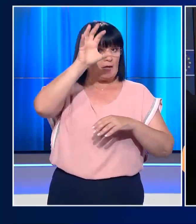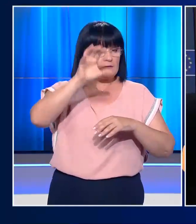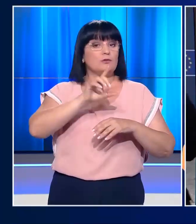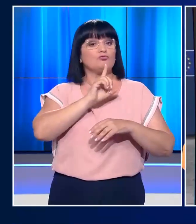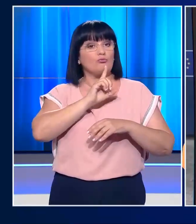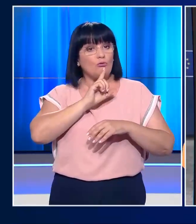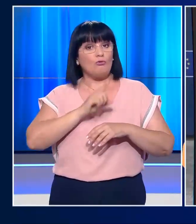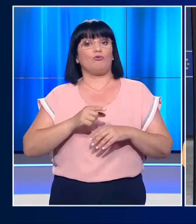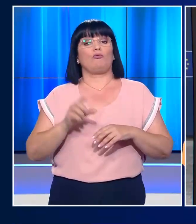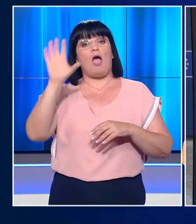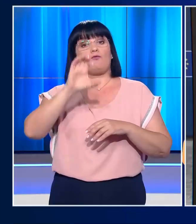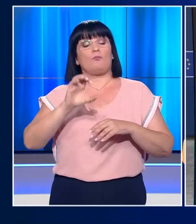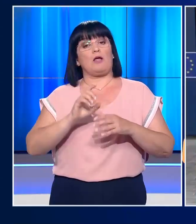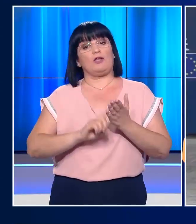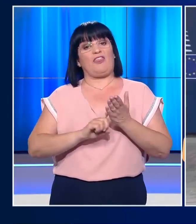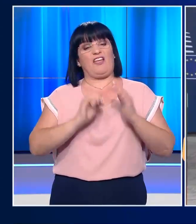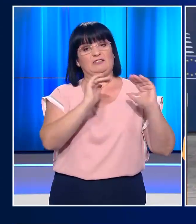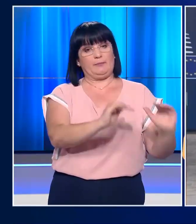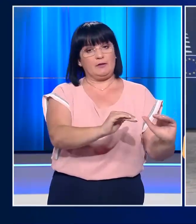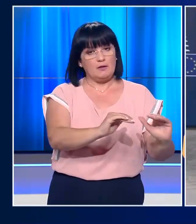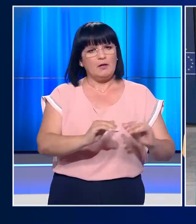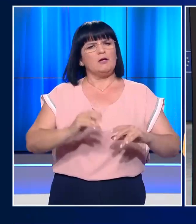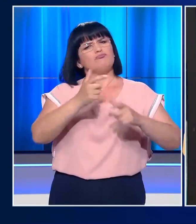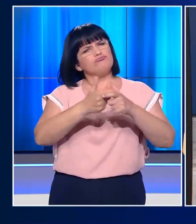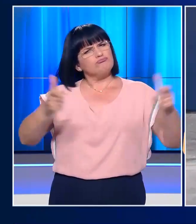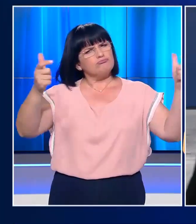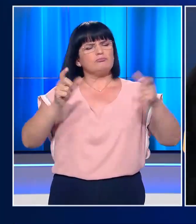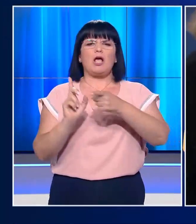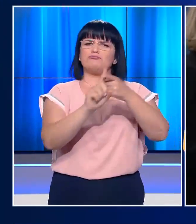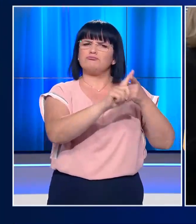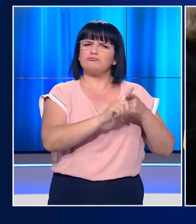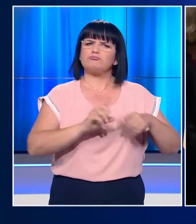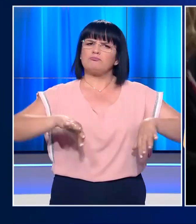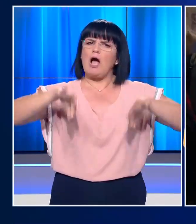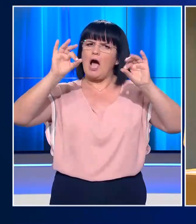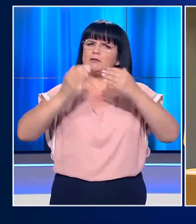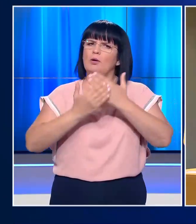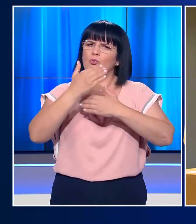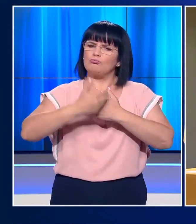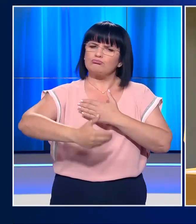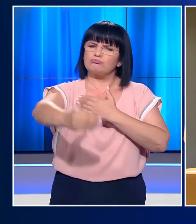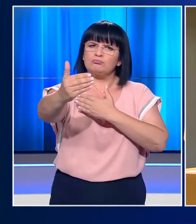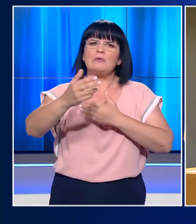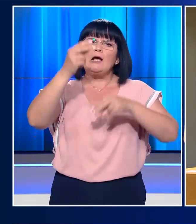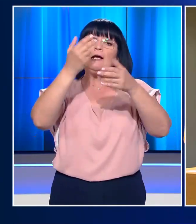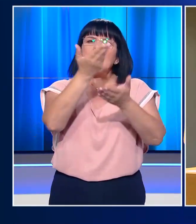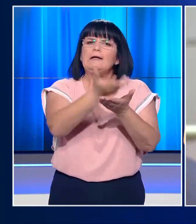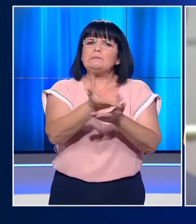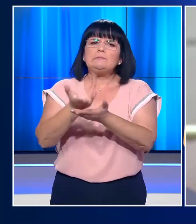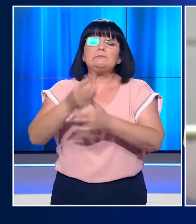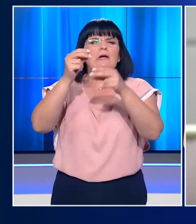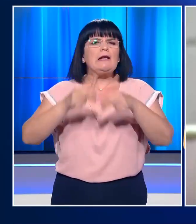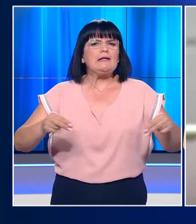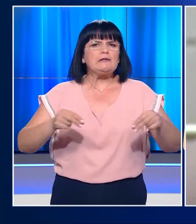διαπραγματεύσεων με την ηγεσία των ευρωπαϊκών θεσμών τόσο στο δείπνο όσο και στις πολυμερείς επαφές που έχουν ξεκινήσει από το πρωί να την προτείνει λύσεις που θα γεφυρώσουν